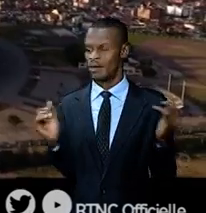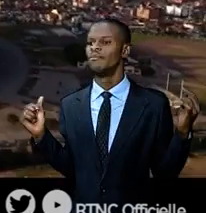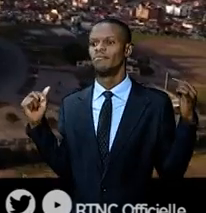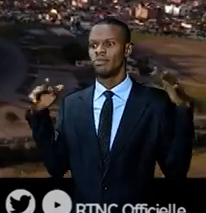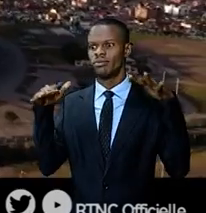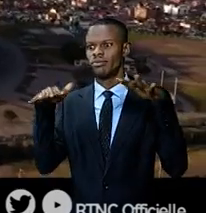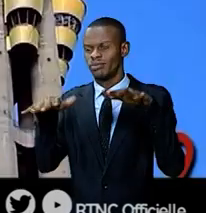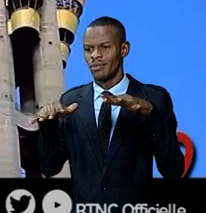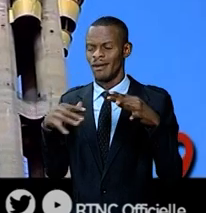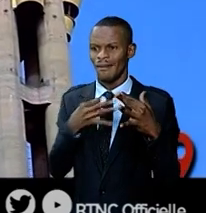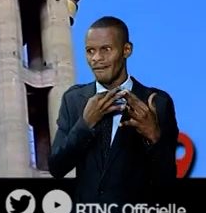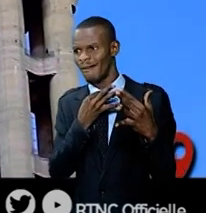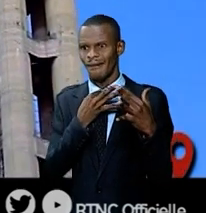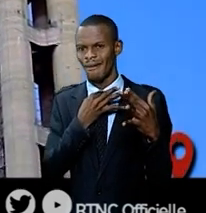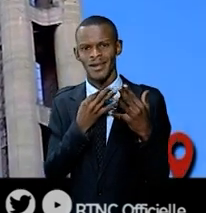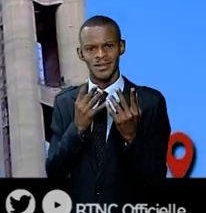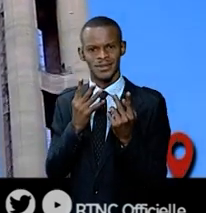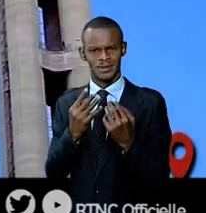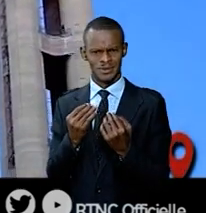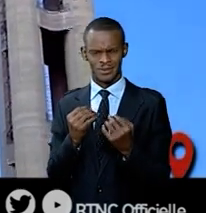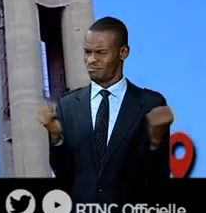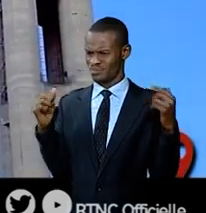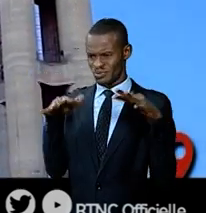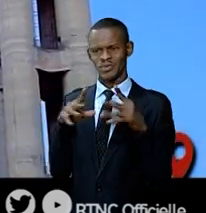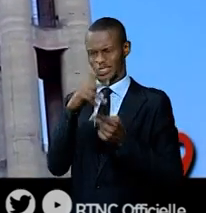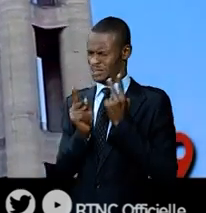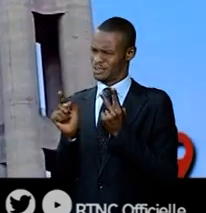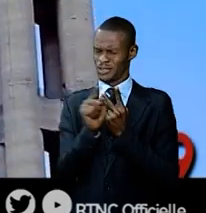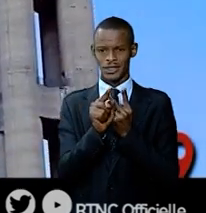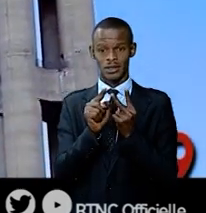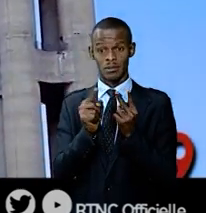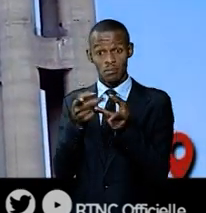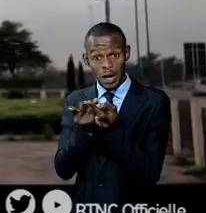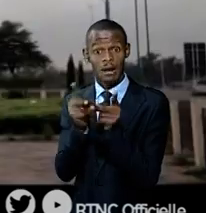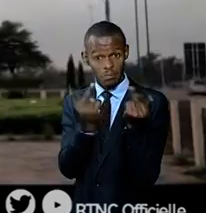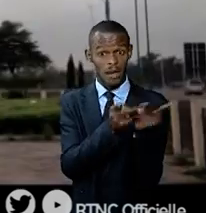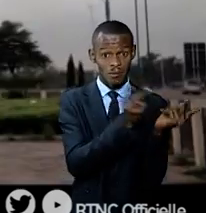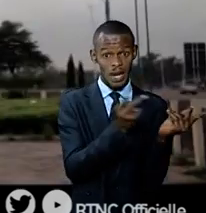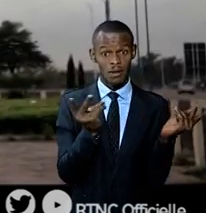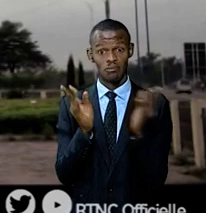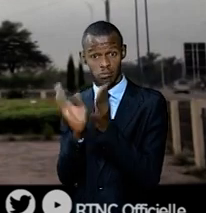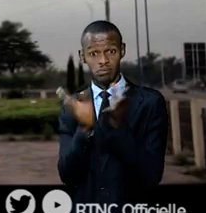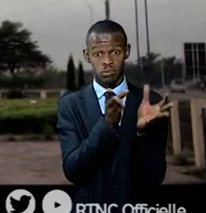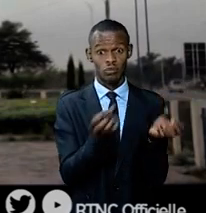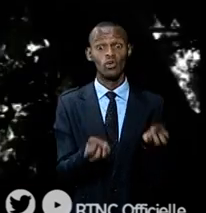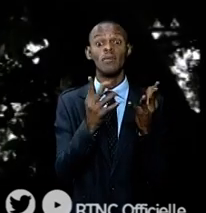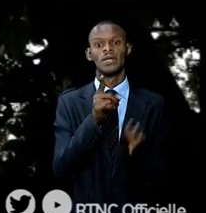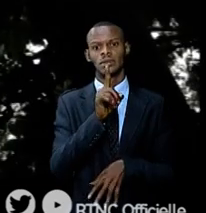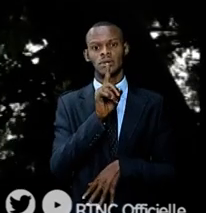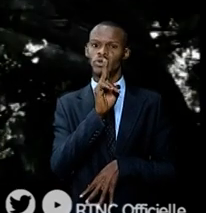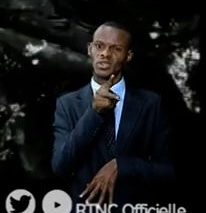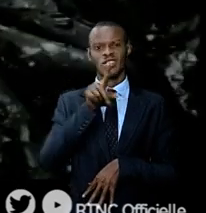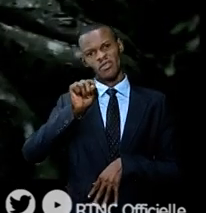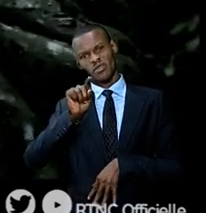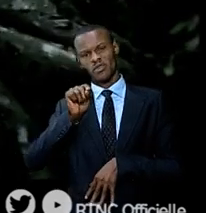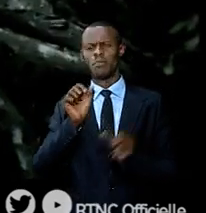d'attraits touristiques estimés à environ 220 selon certaines organisations du tourisme. Des sites non connus de la majorité